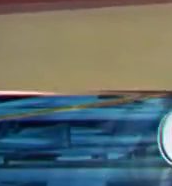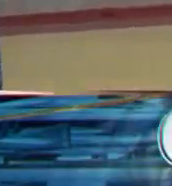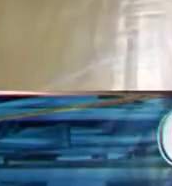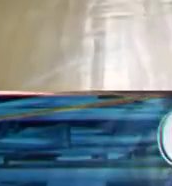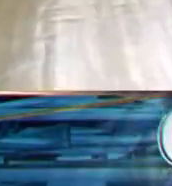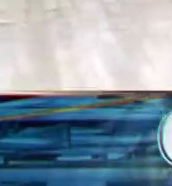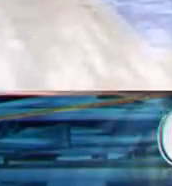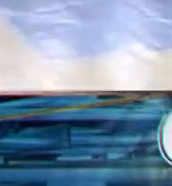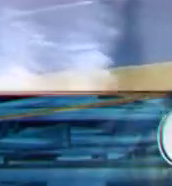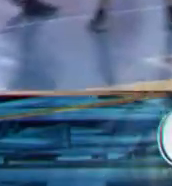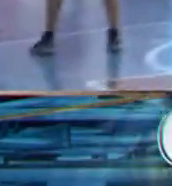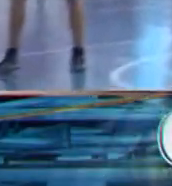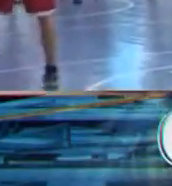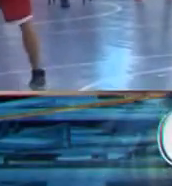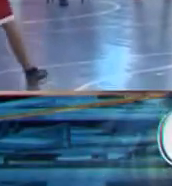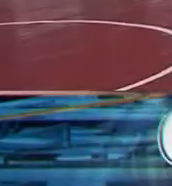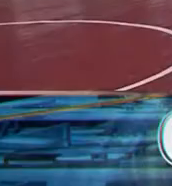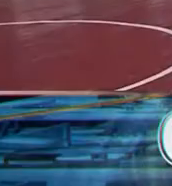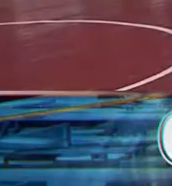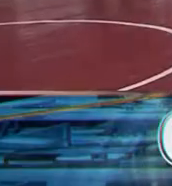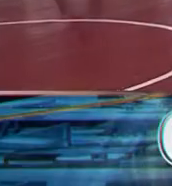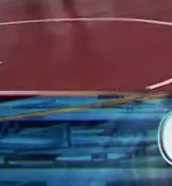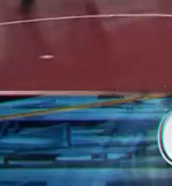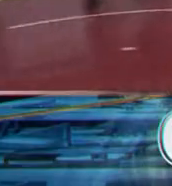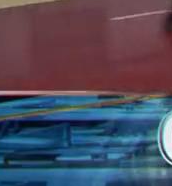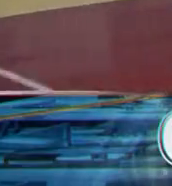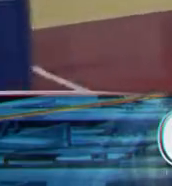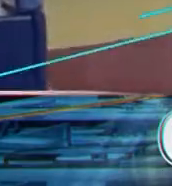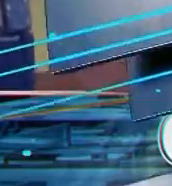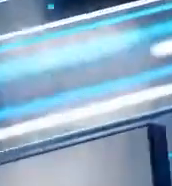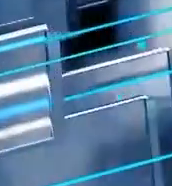Бросок в кольцо. Стартовал рейтинговый чемпионат по баскетболу 3x3.